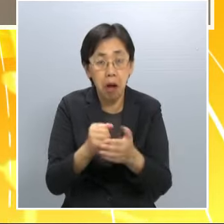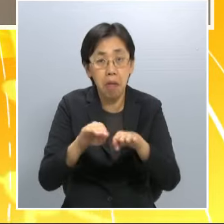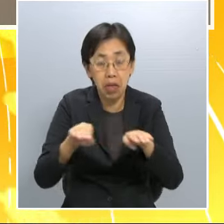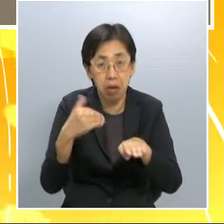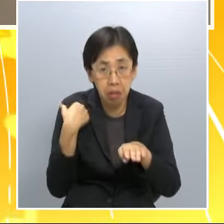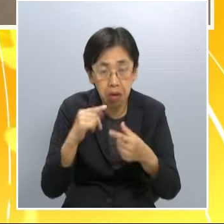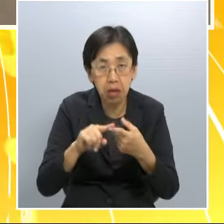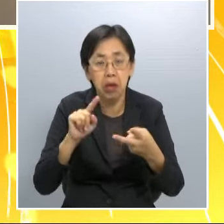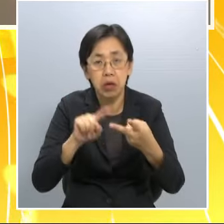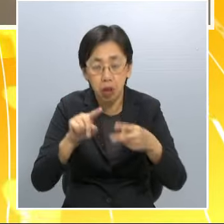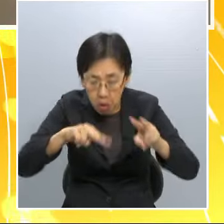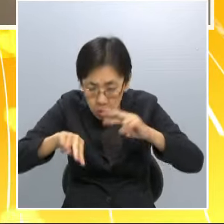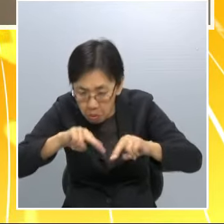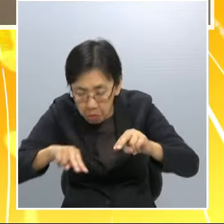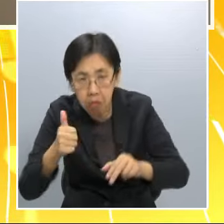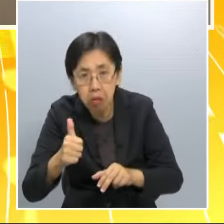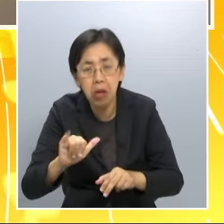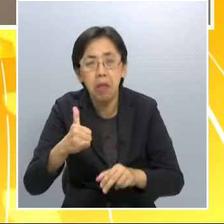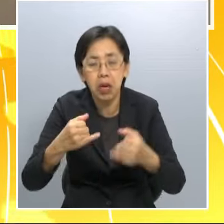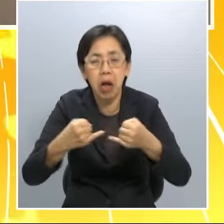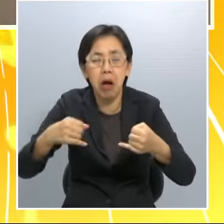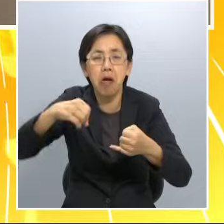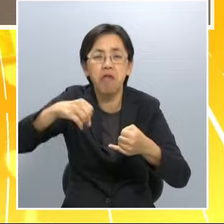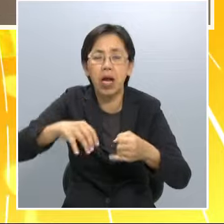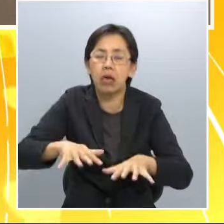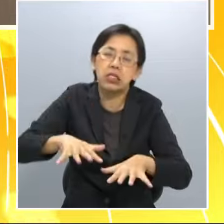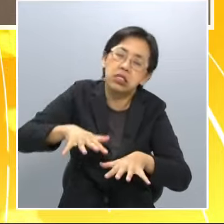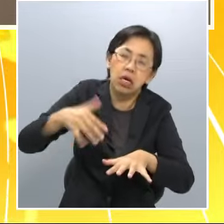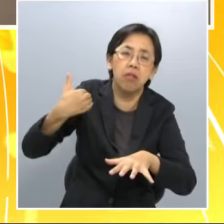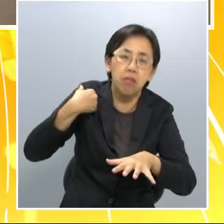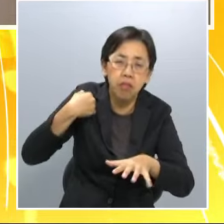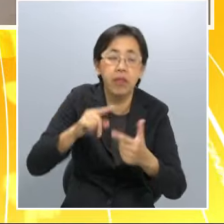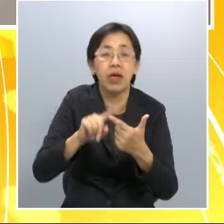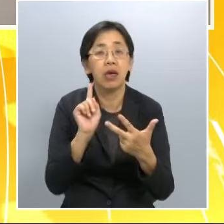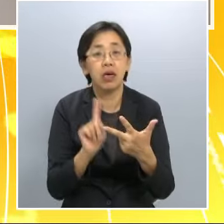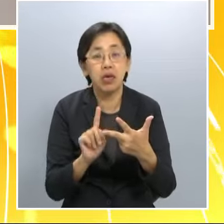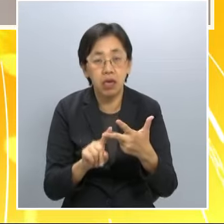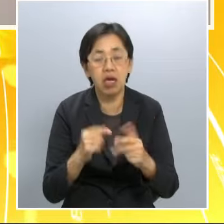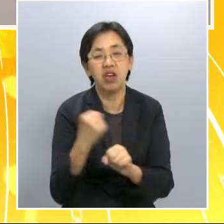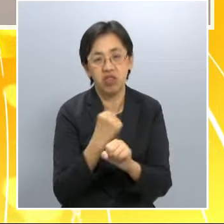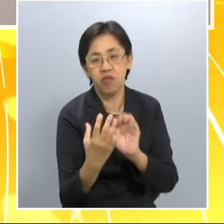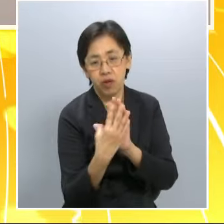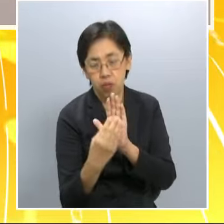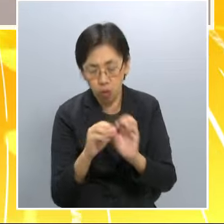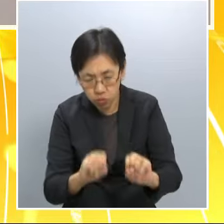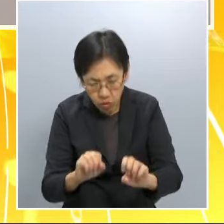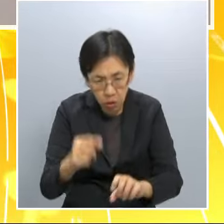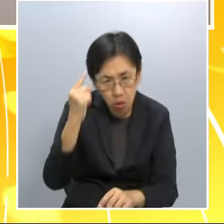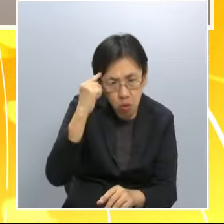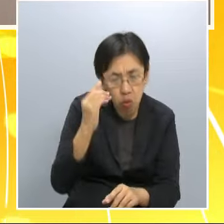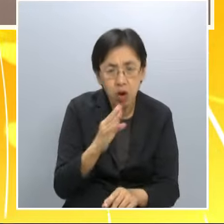ต้องดูให้ดีเกิดไฟรั่วได้ตลอดแล้วก็รวมถึงสุดท้ายซักซ้อมว่าถ้าเกิดเหตุฉุกเฉินจะทำอย่างไร